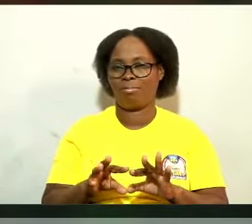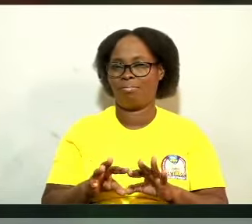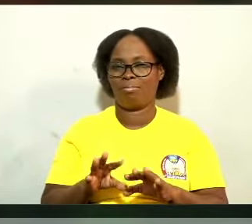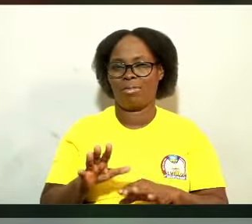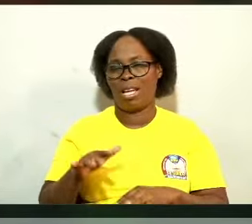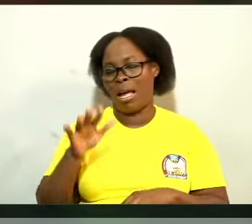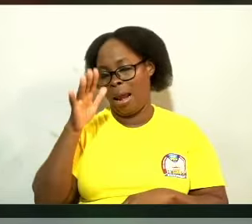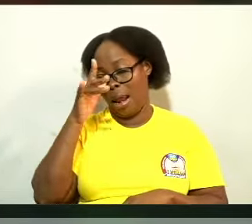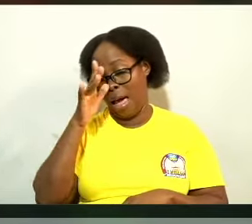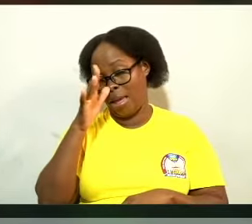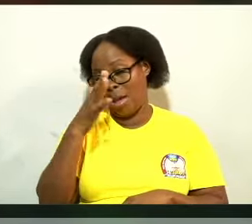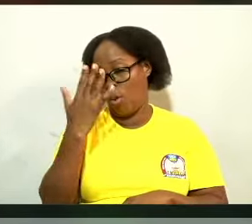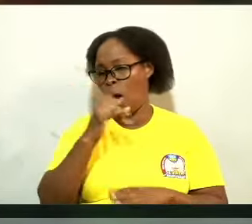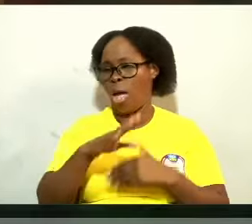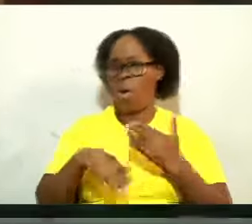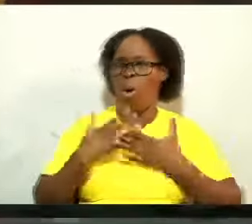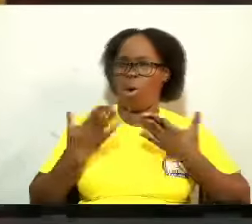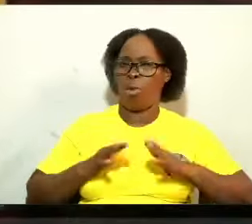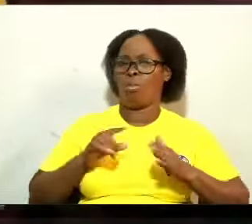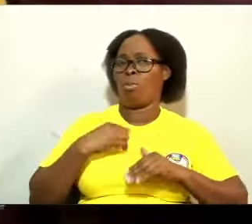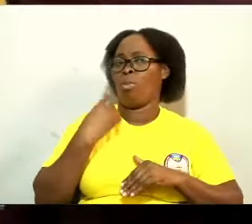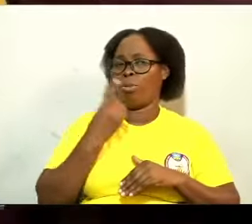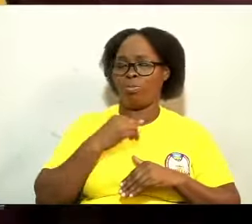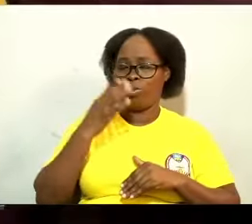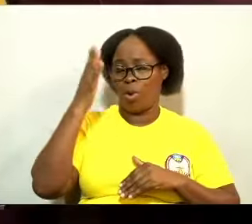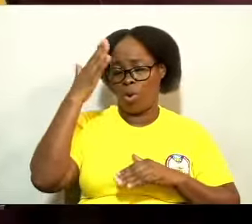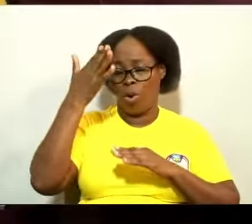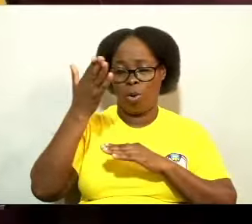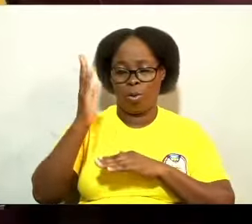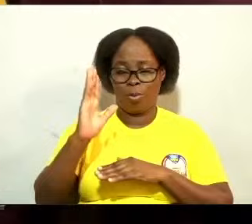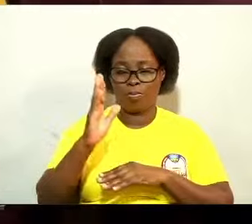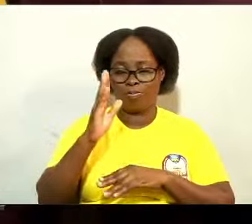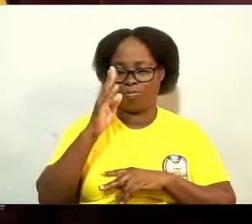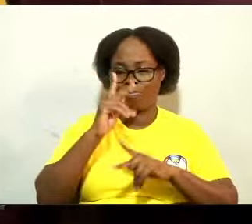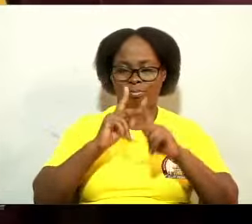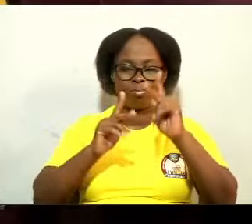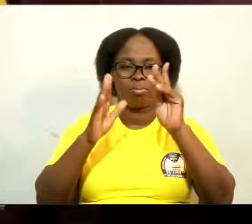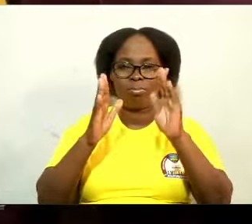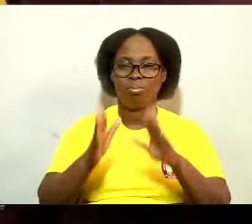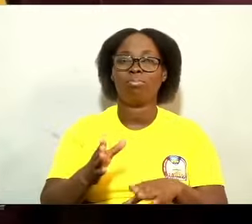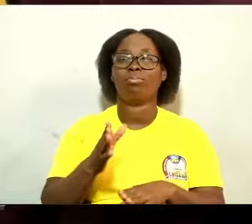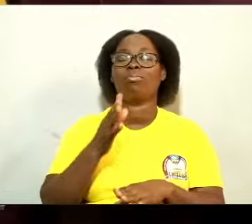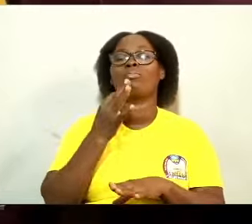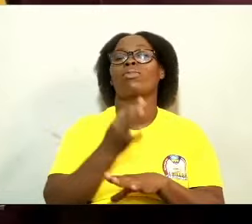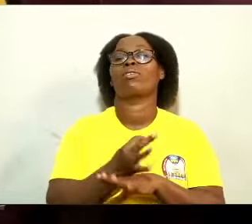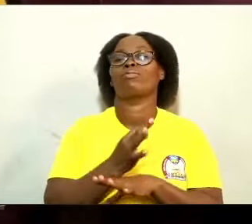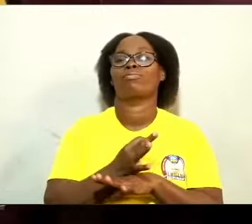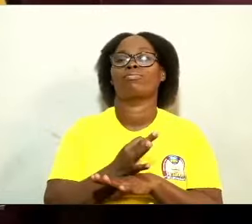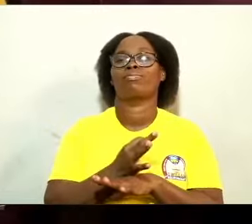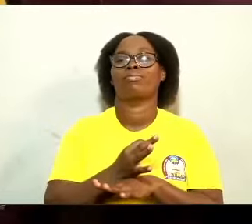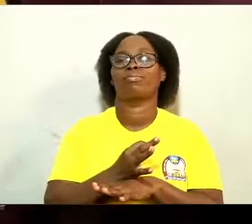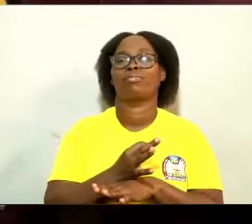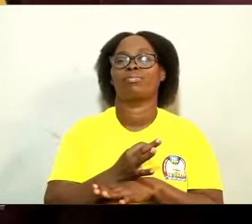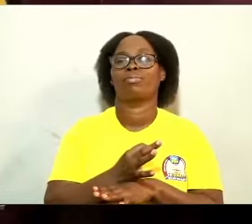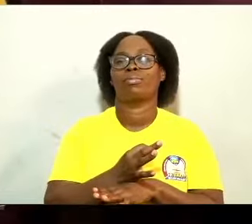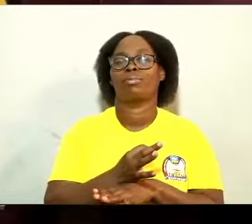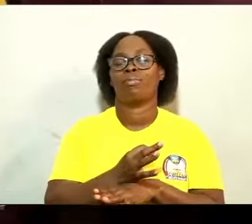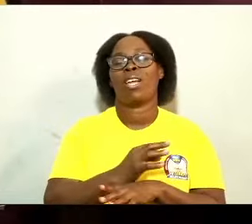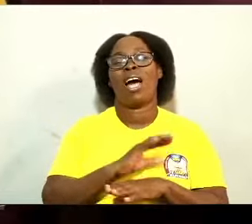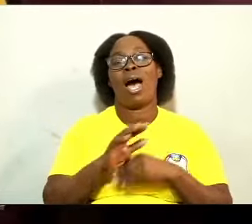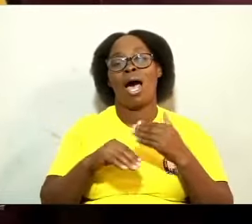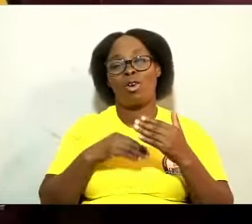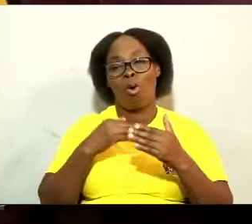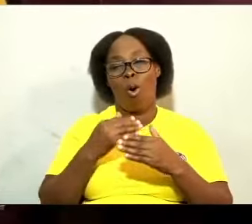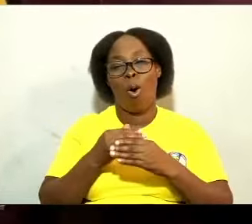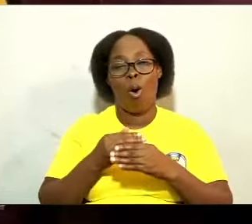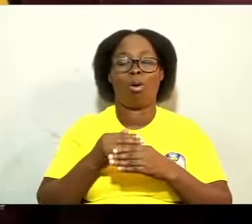Mungu, wote kwa mujibu wa Biblia, ni manabii na mitume wa uongo, na wataingia hukumuni